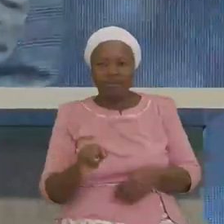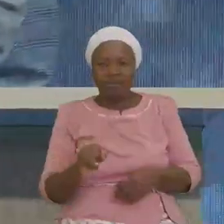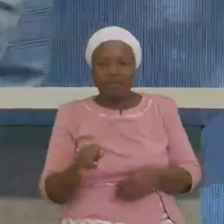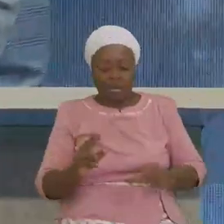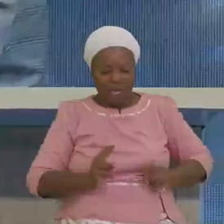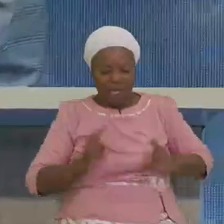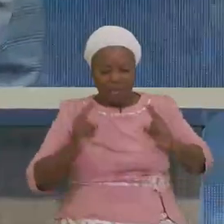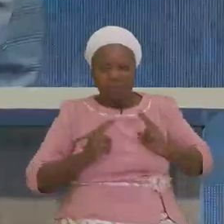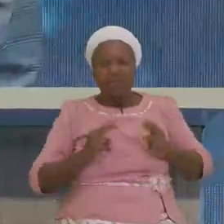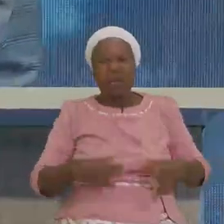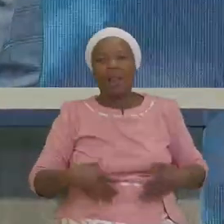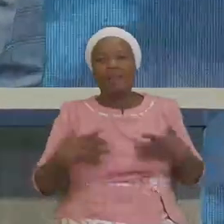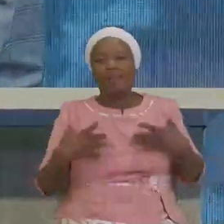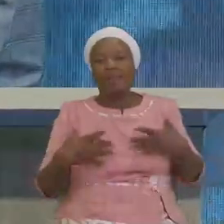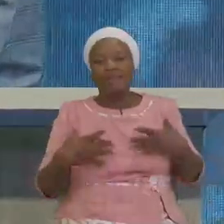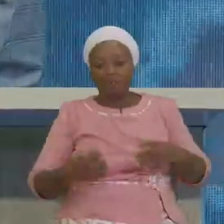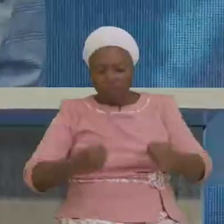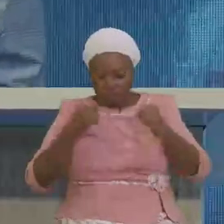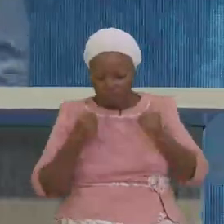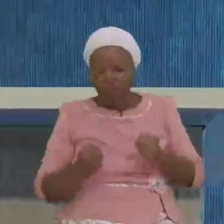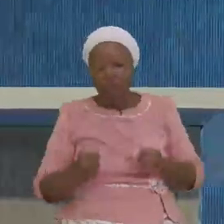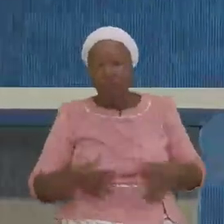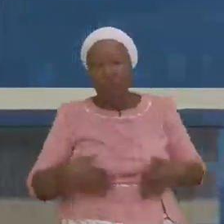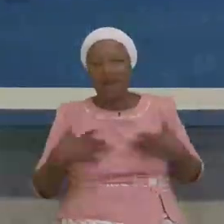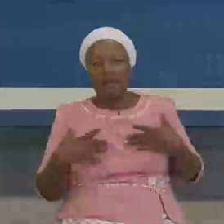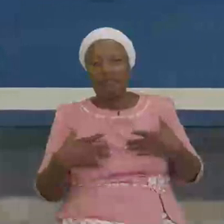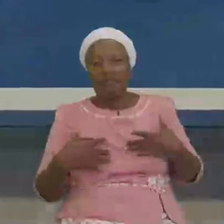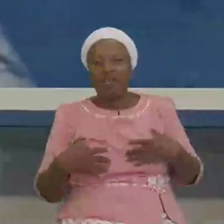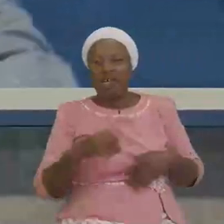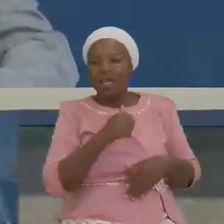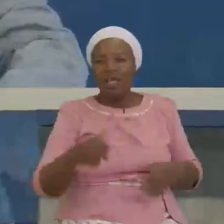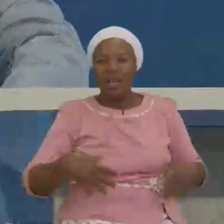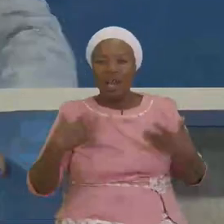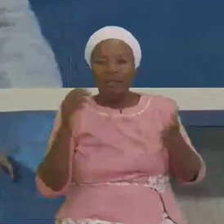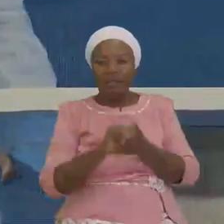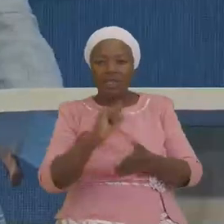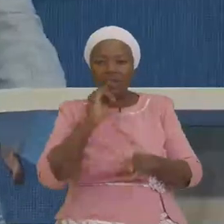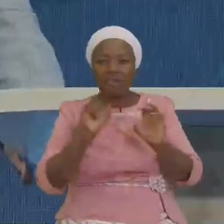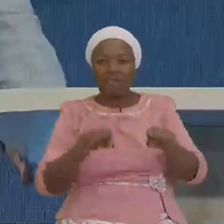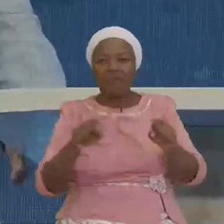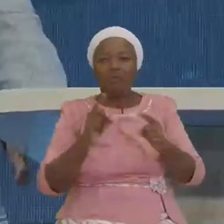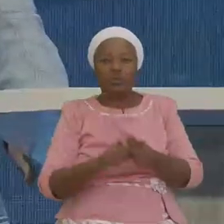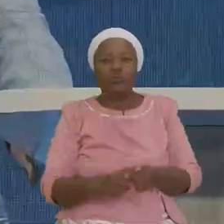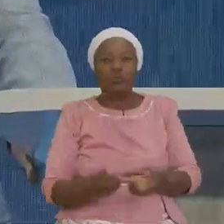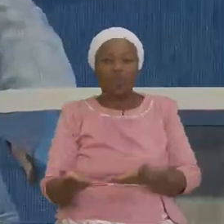Et il vous a promis la guérison, la vie de santé, une vie